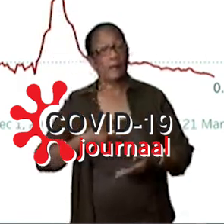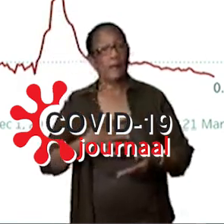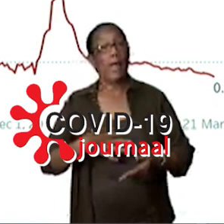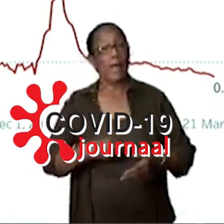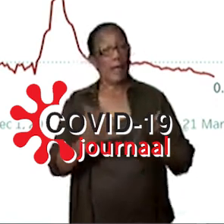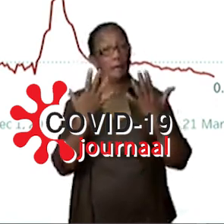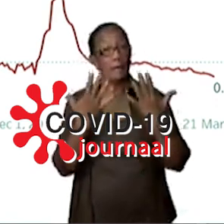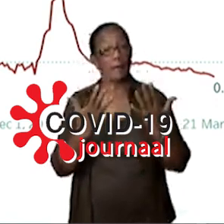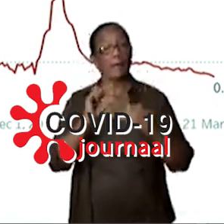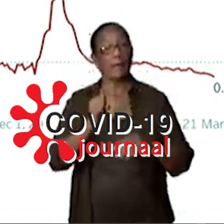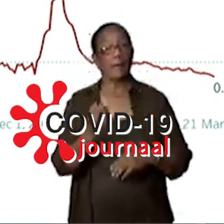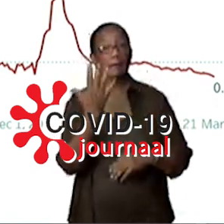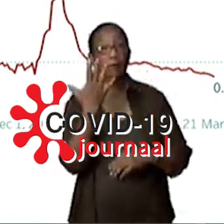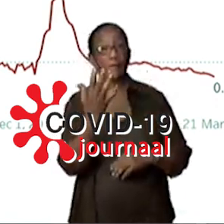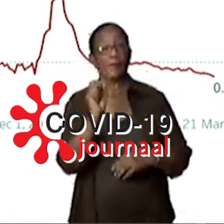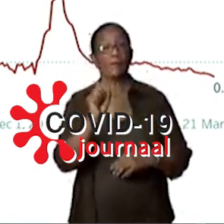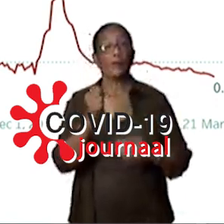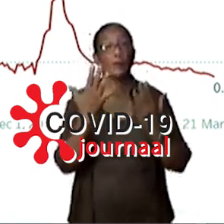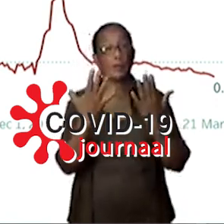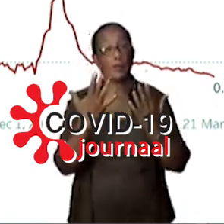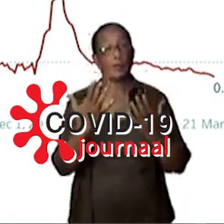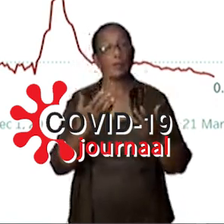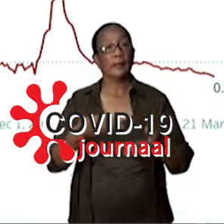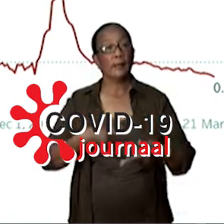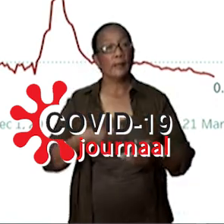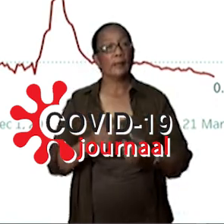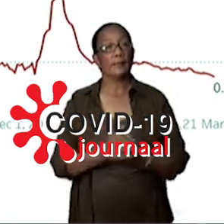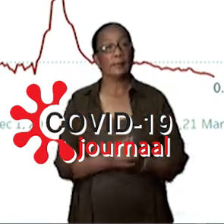kan je 5,3 cases krijgen.